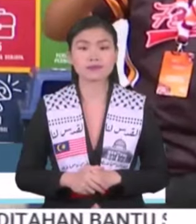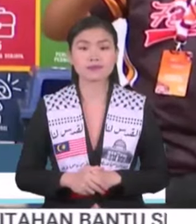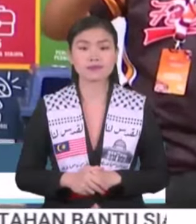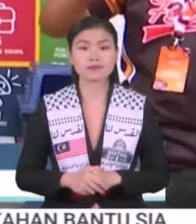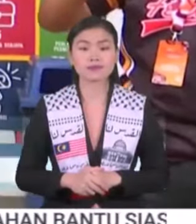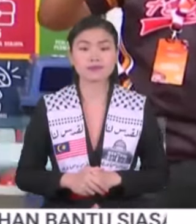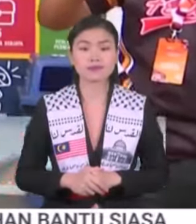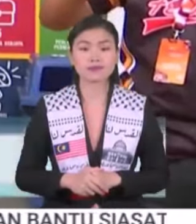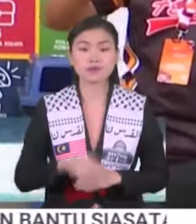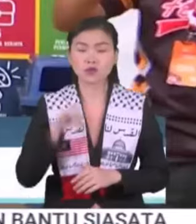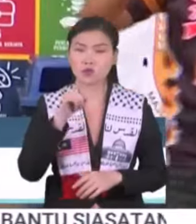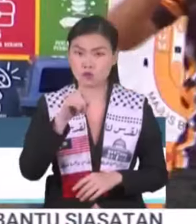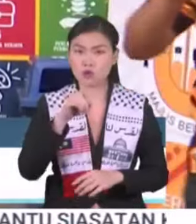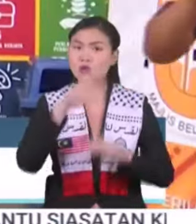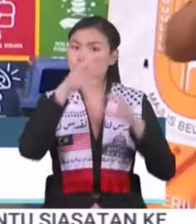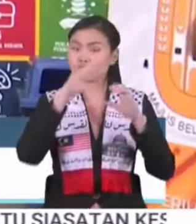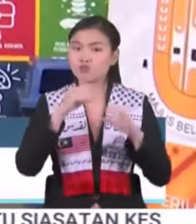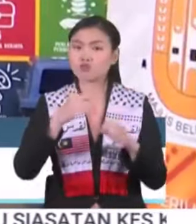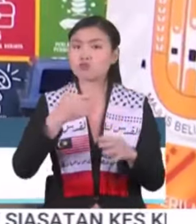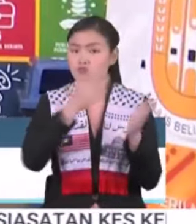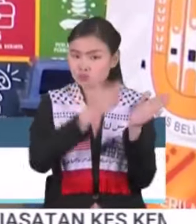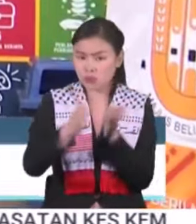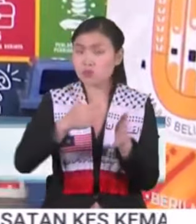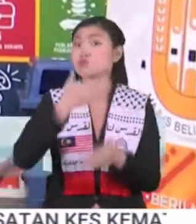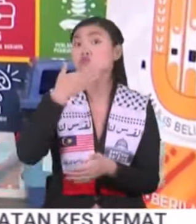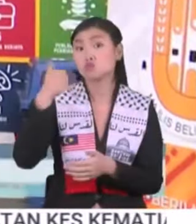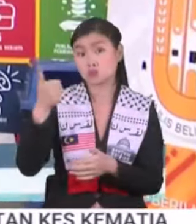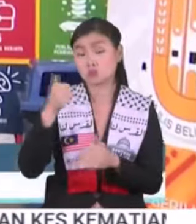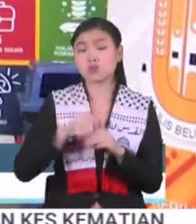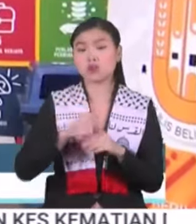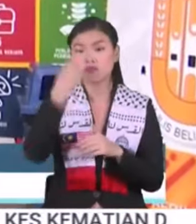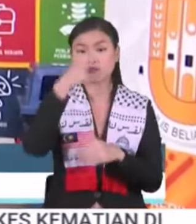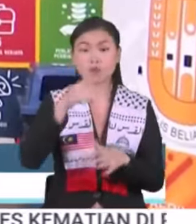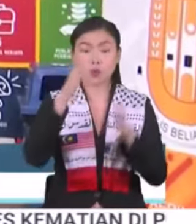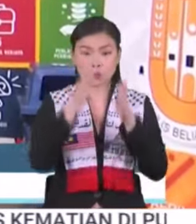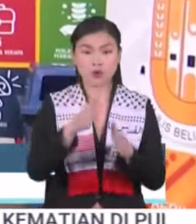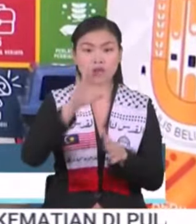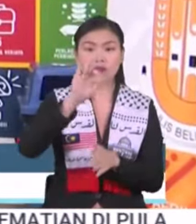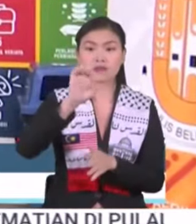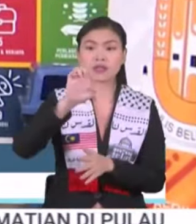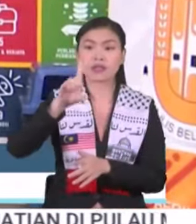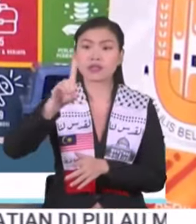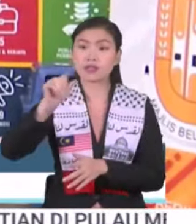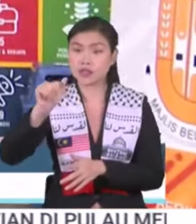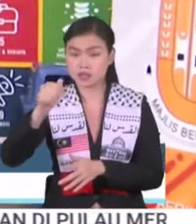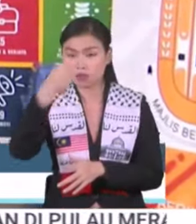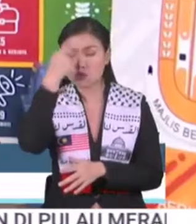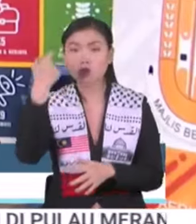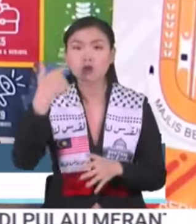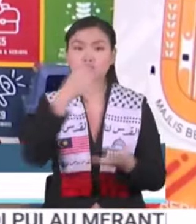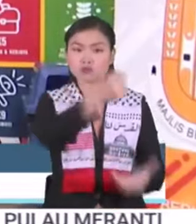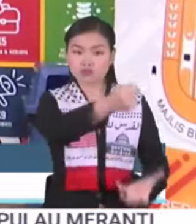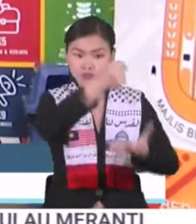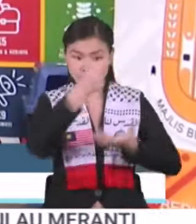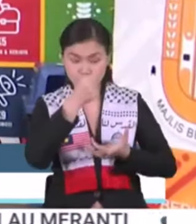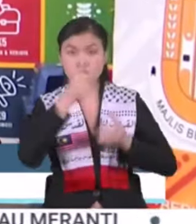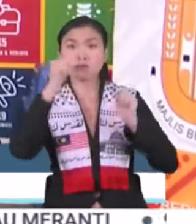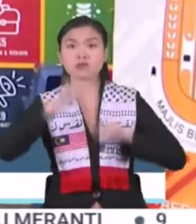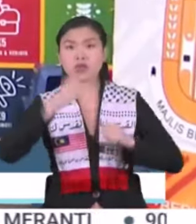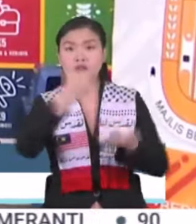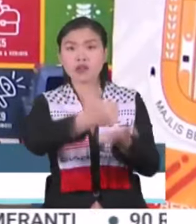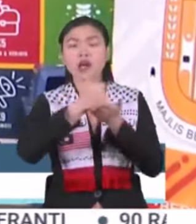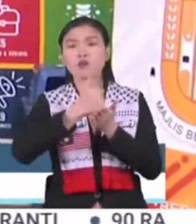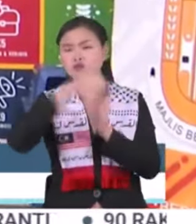Itu salah satu inisiatif yang baiklah pada kita warga Felda, kerana dengan subsidi itu dapat mengurangkan banyak